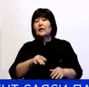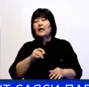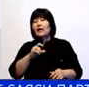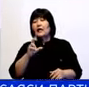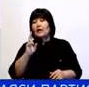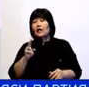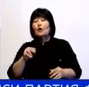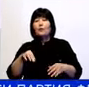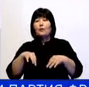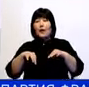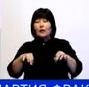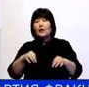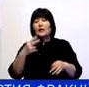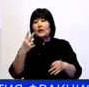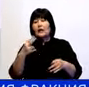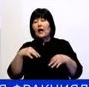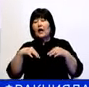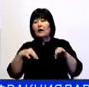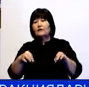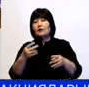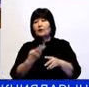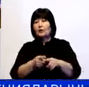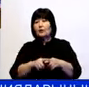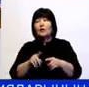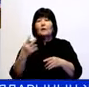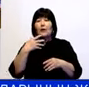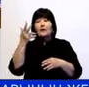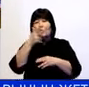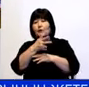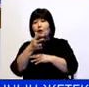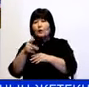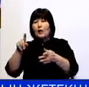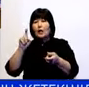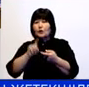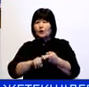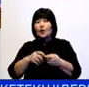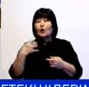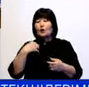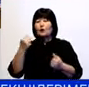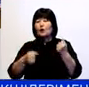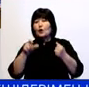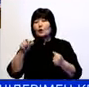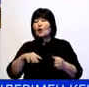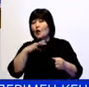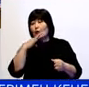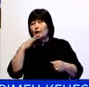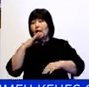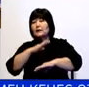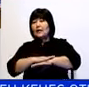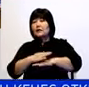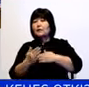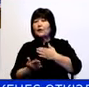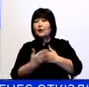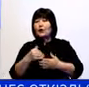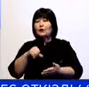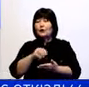патруль G2 зияткерлік автокешені мен Вуево вине бақылау жүйесі қызылордалық жүргізушілерді біраз тәртіпке түсірген